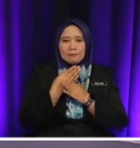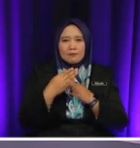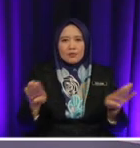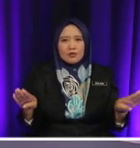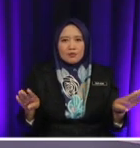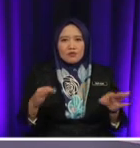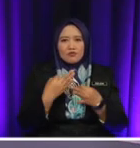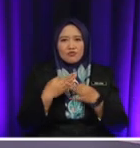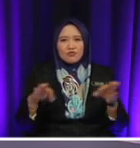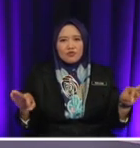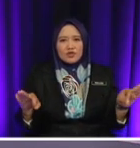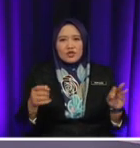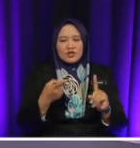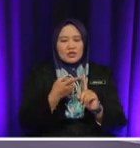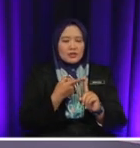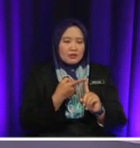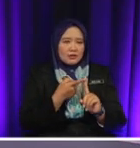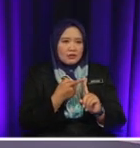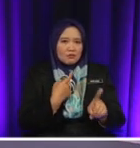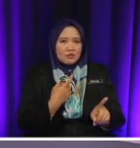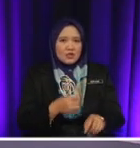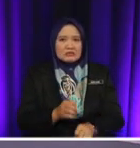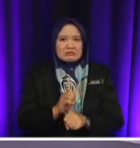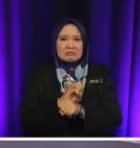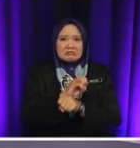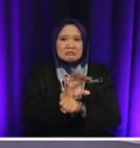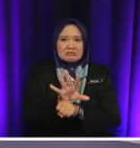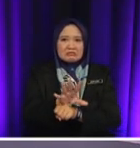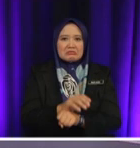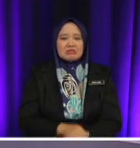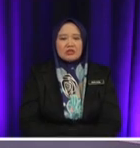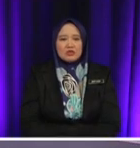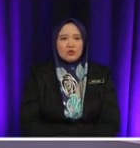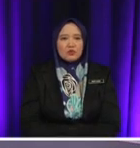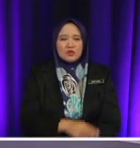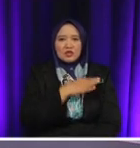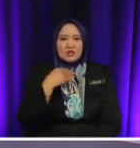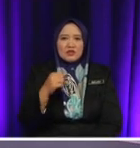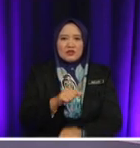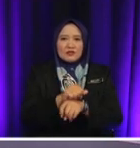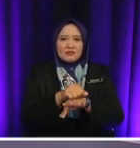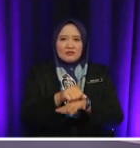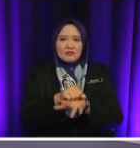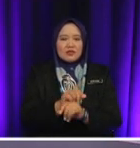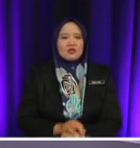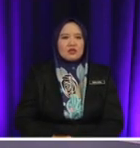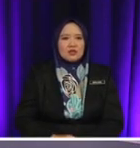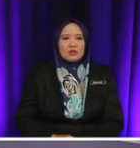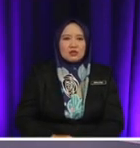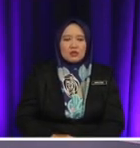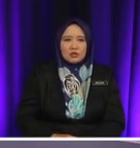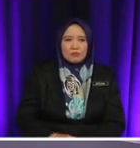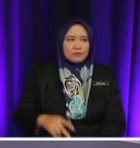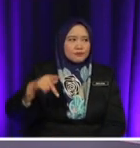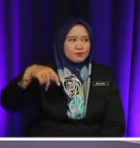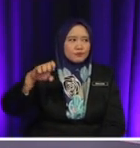mudahkan kita supaya jangan apa minum benda yang rosaklah okey perposturan ini bertujuan untuk memastikan minuman yang kita